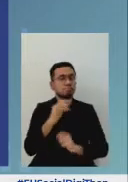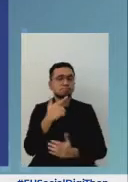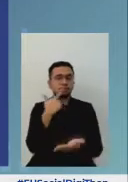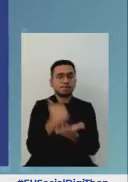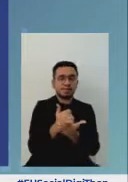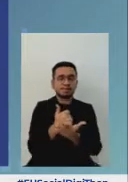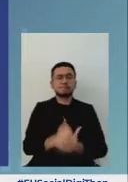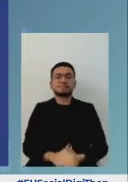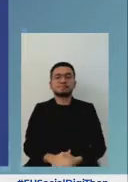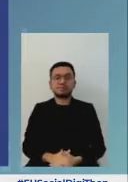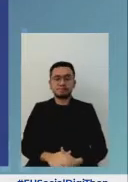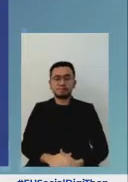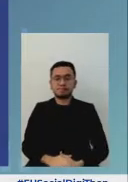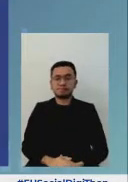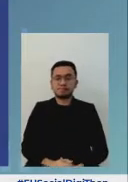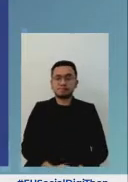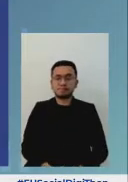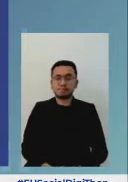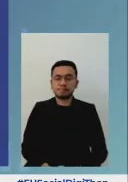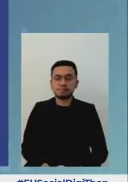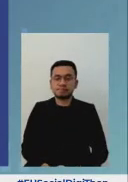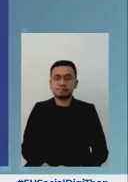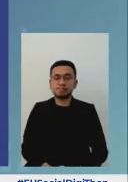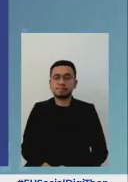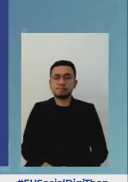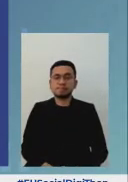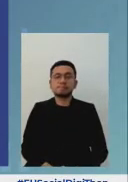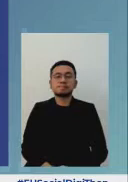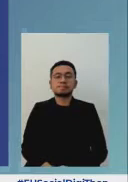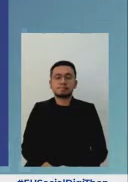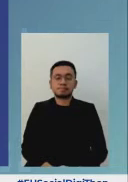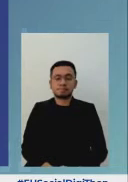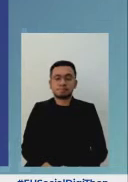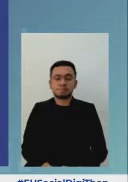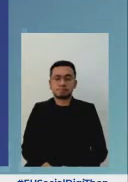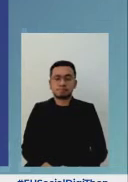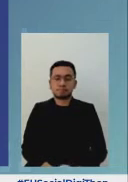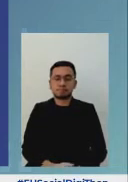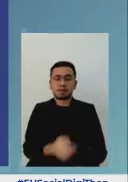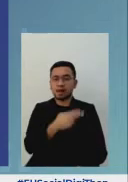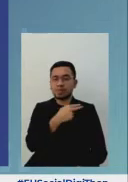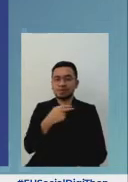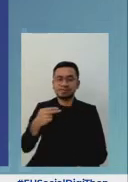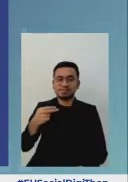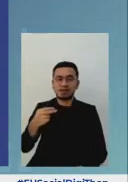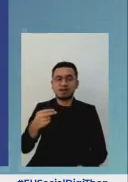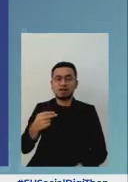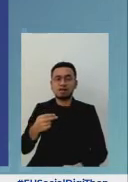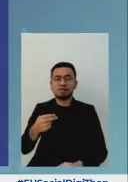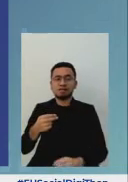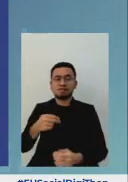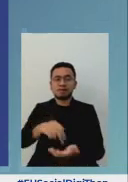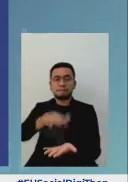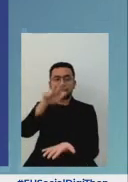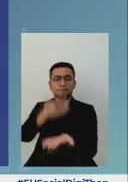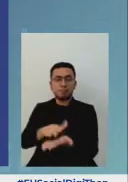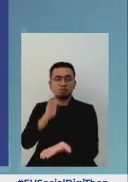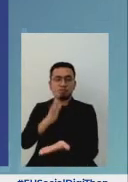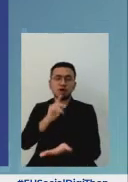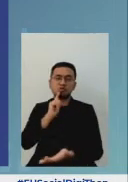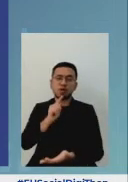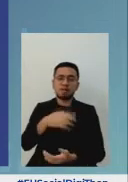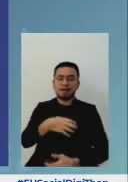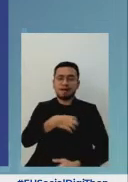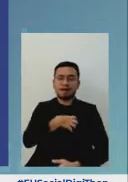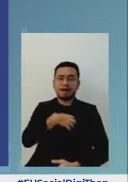Indonesia telah menjadi negara pihak atau sudah meratifikasi Konvensi Internasional Hak-Hak Anak